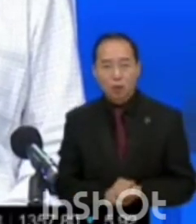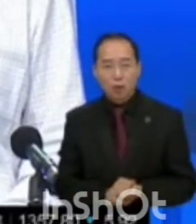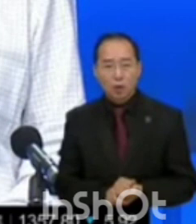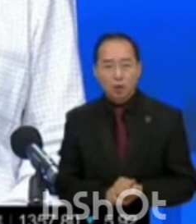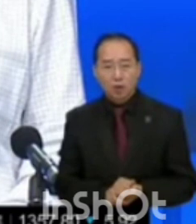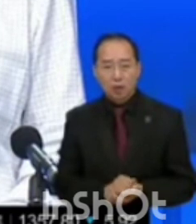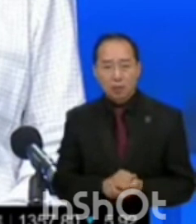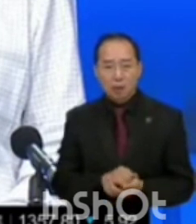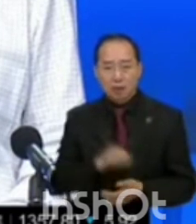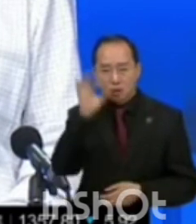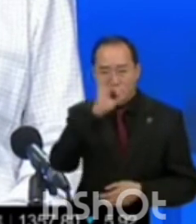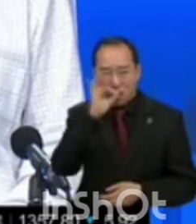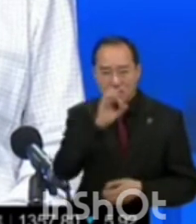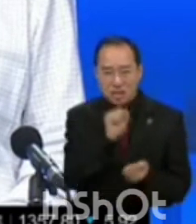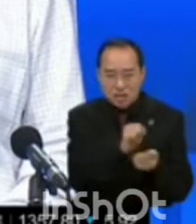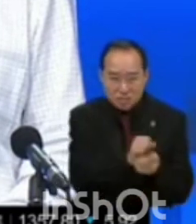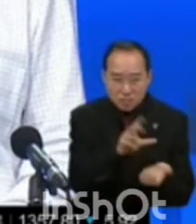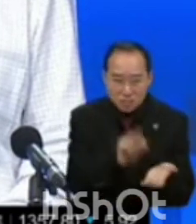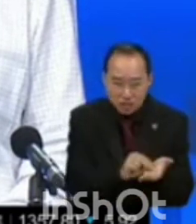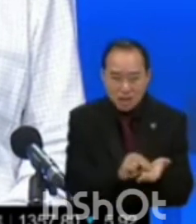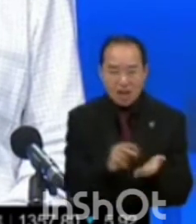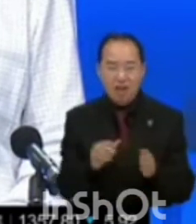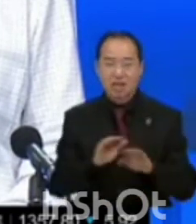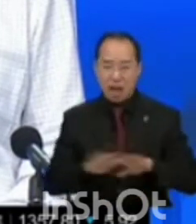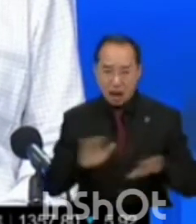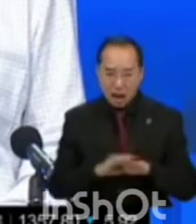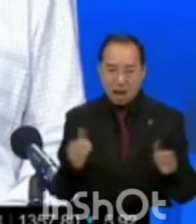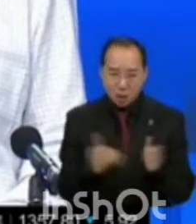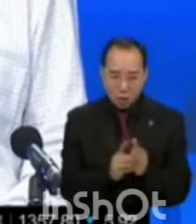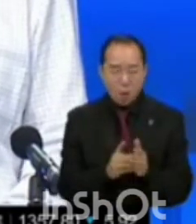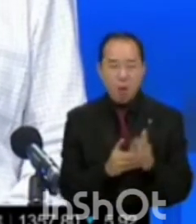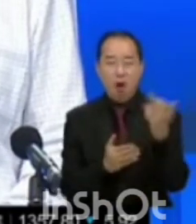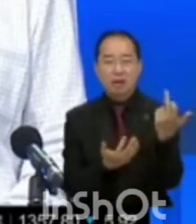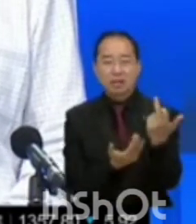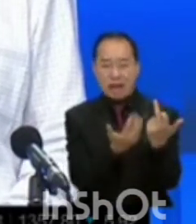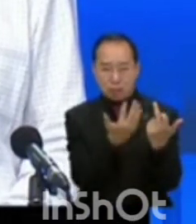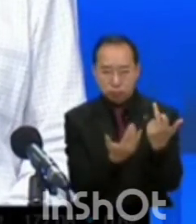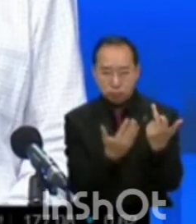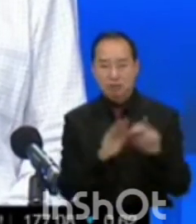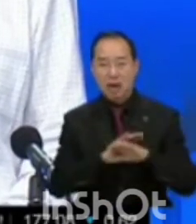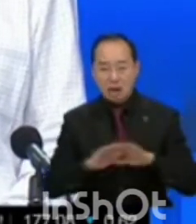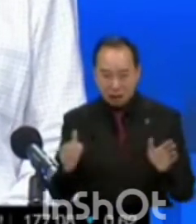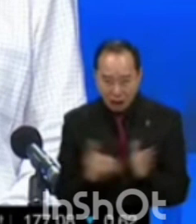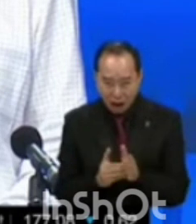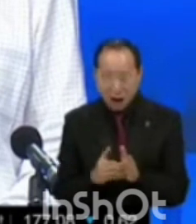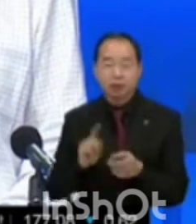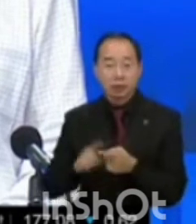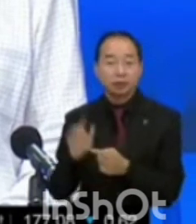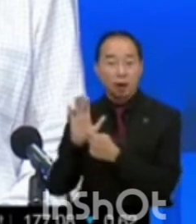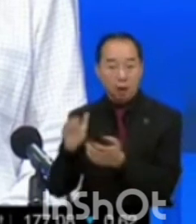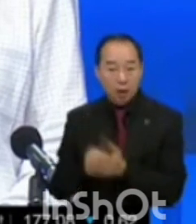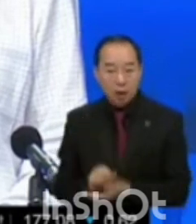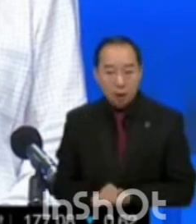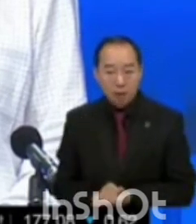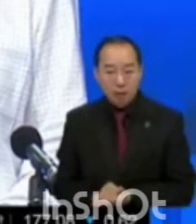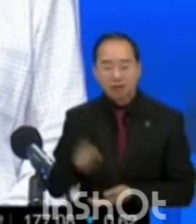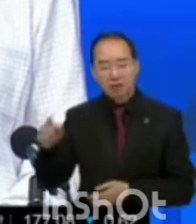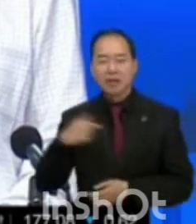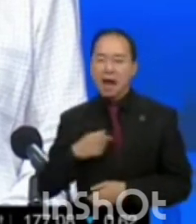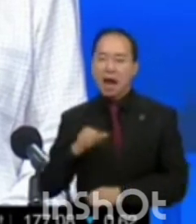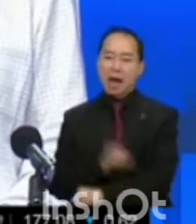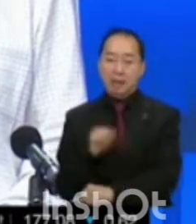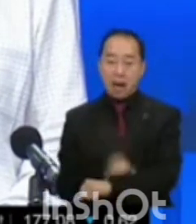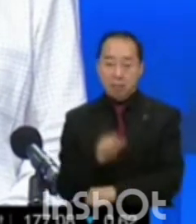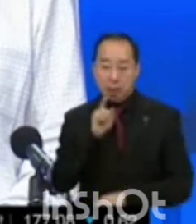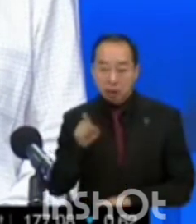등을 관리하셨던 사례를 자주 언급을 하시고요. 그리고 그걸 이제 성과라고 이렇게 말씀을 하시는 것